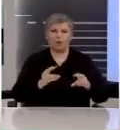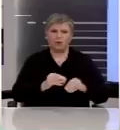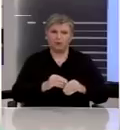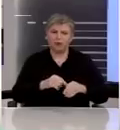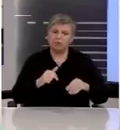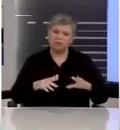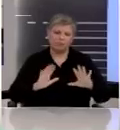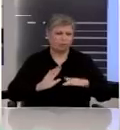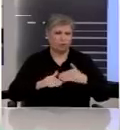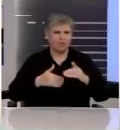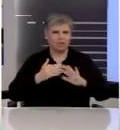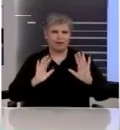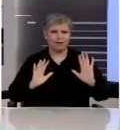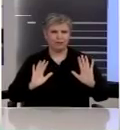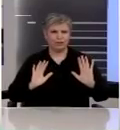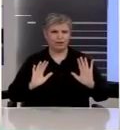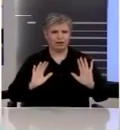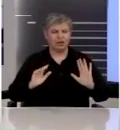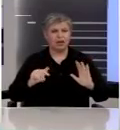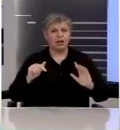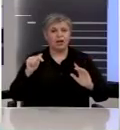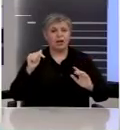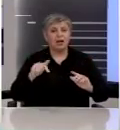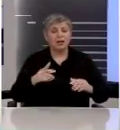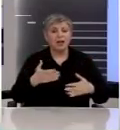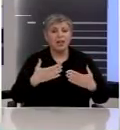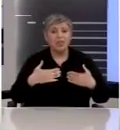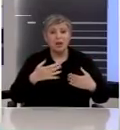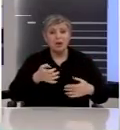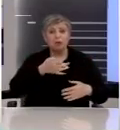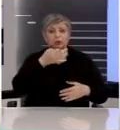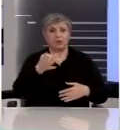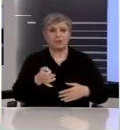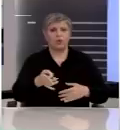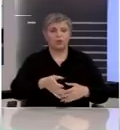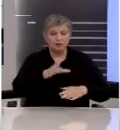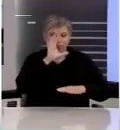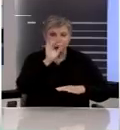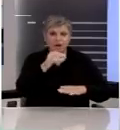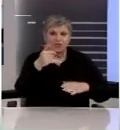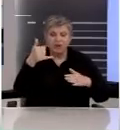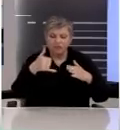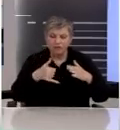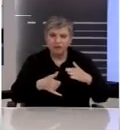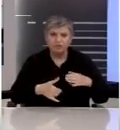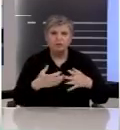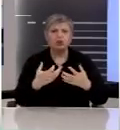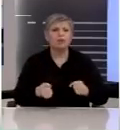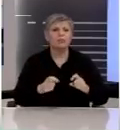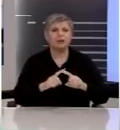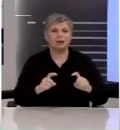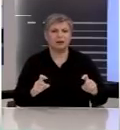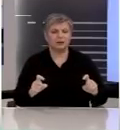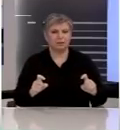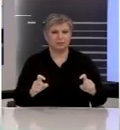αφορά, φαντάζομαι ότι θα ασχοληθούν. Όμως εγώ θα ασχοληθώ με την ουσία. Κυρίες και κύριοι συνάδελφοι,